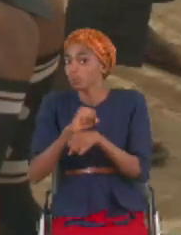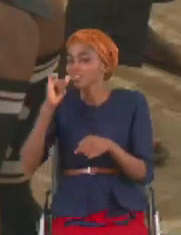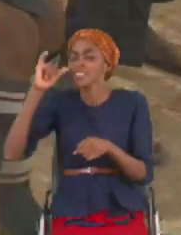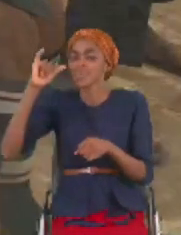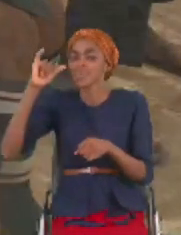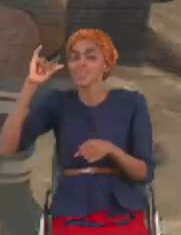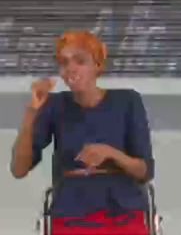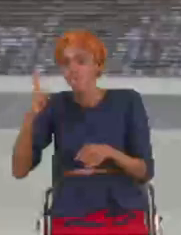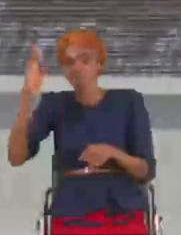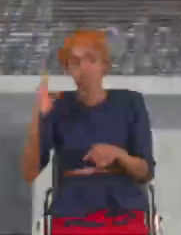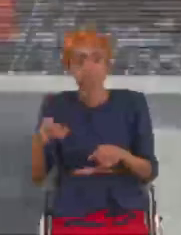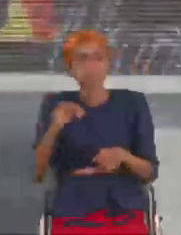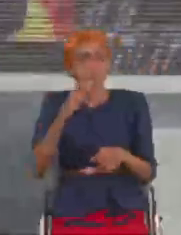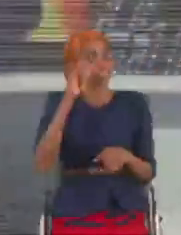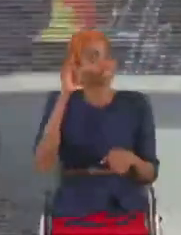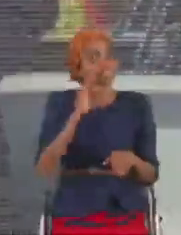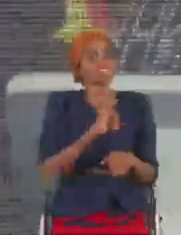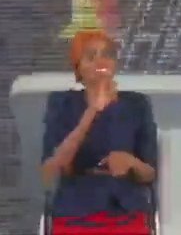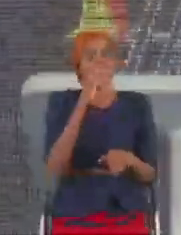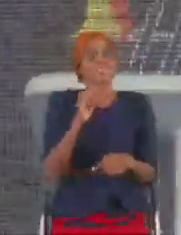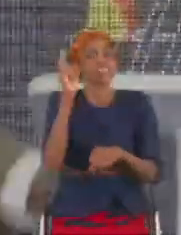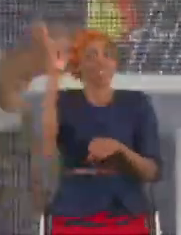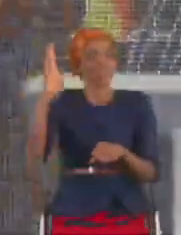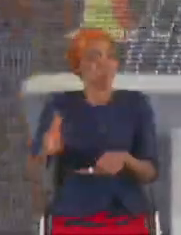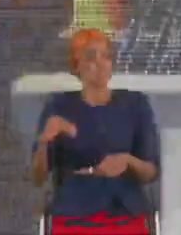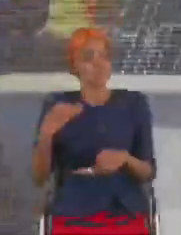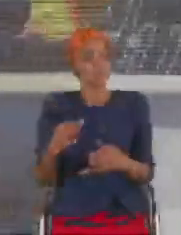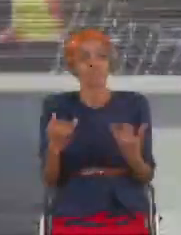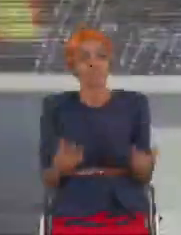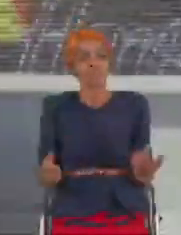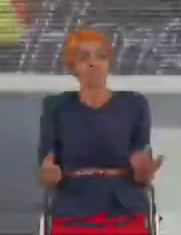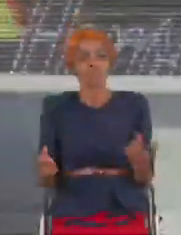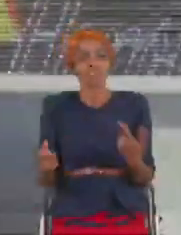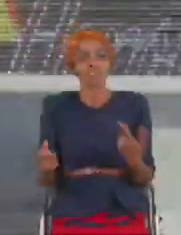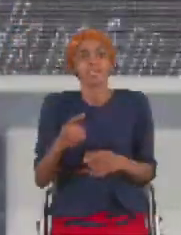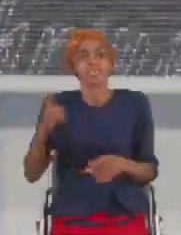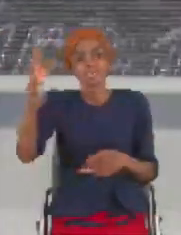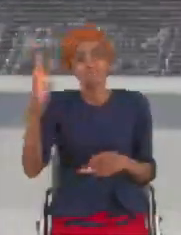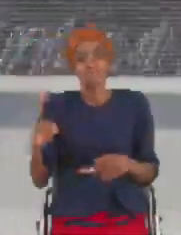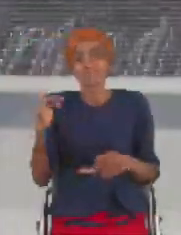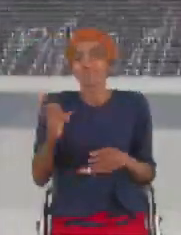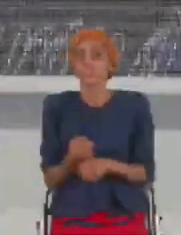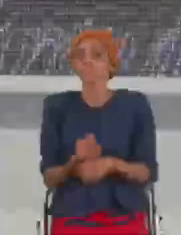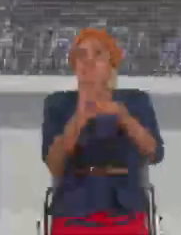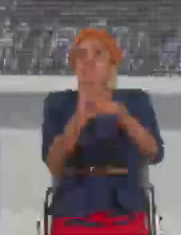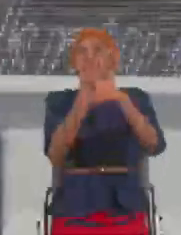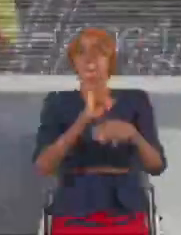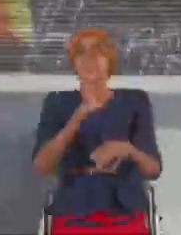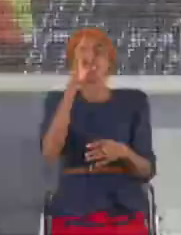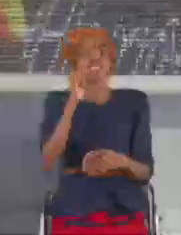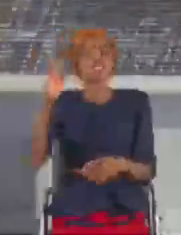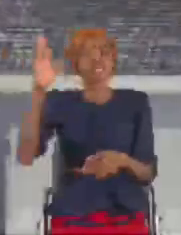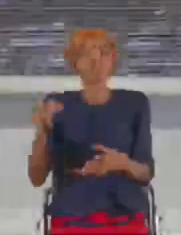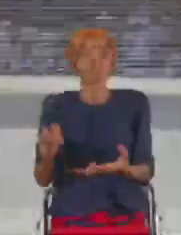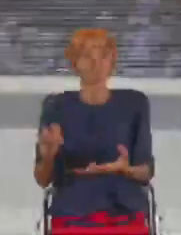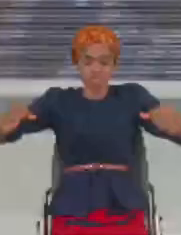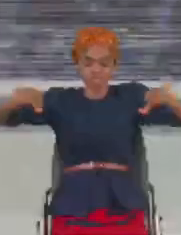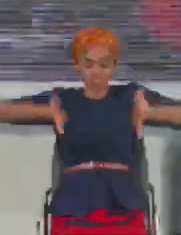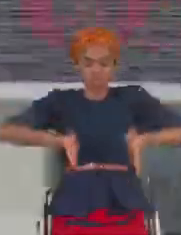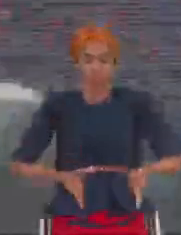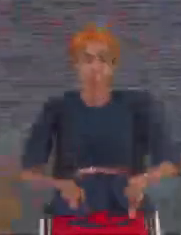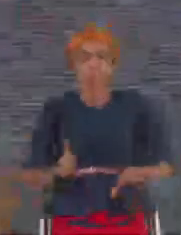hier le dja d'hier c'est le dieu d'aujourd'hui et le dieu de la montagne est le dieu de la vallée